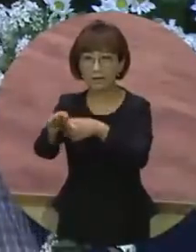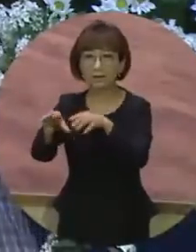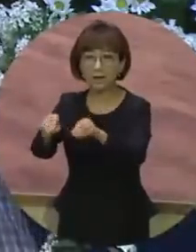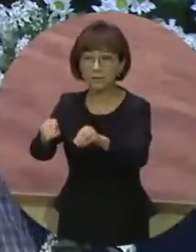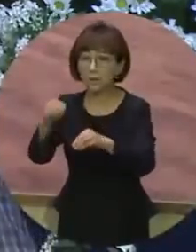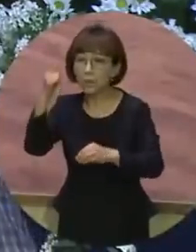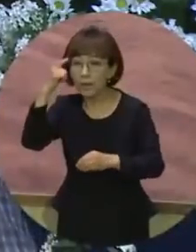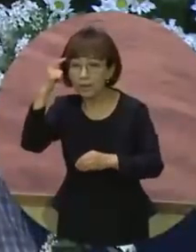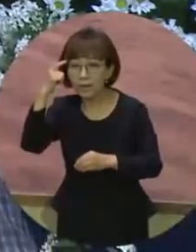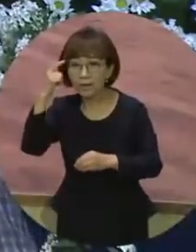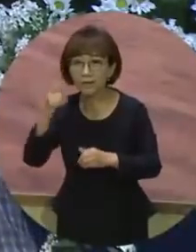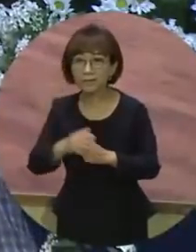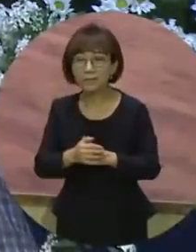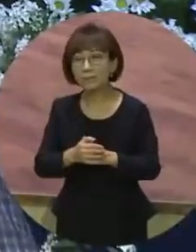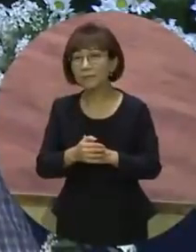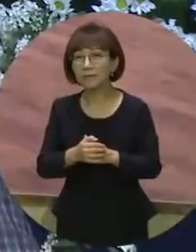잠에서